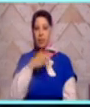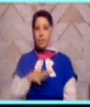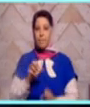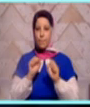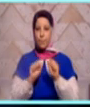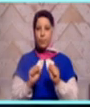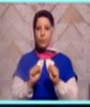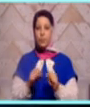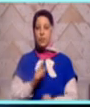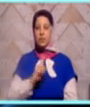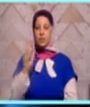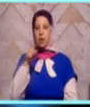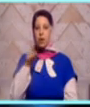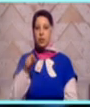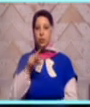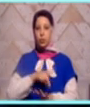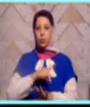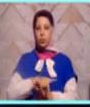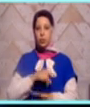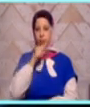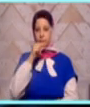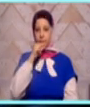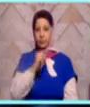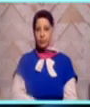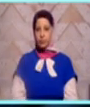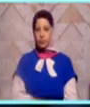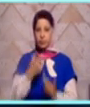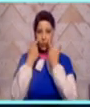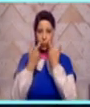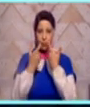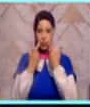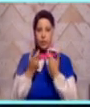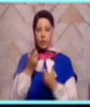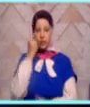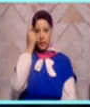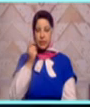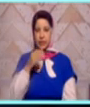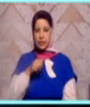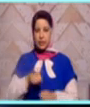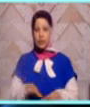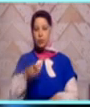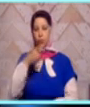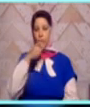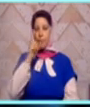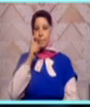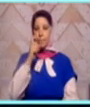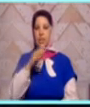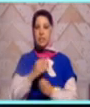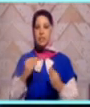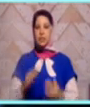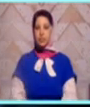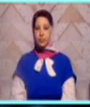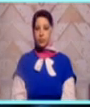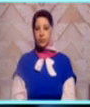غلط، وبعض الدكاتره نصحوا الناس بعدم النزول وشرب كميات كبيره من الماء.